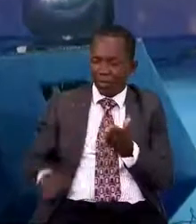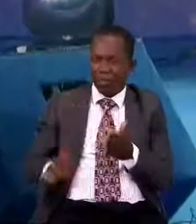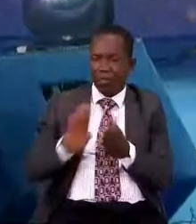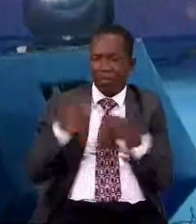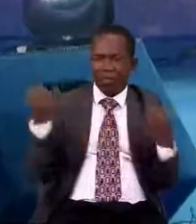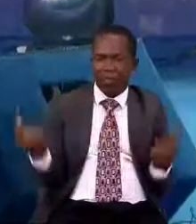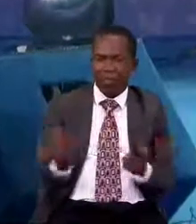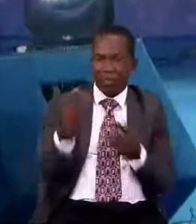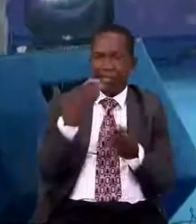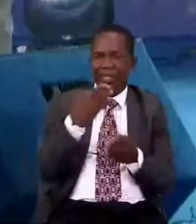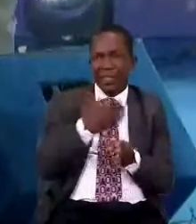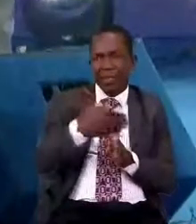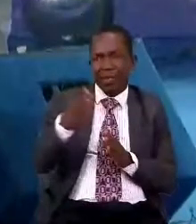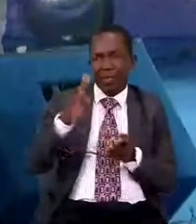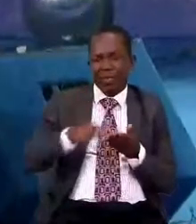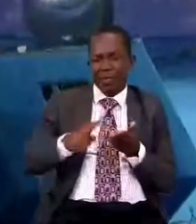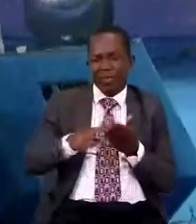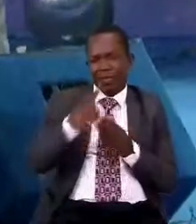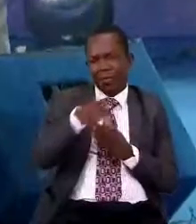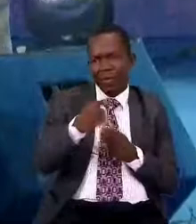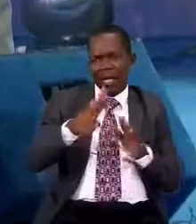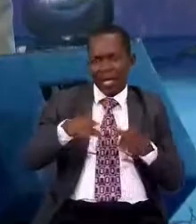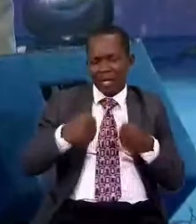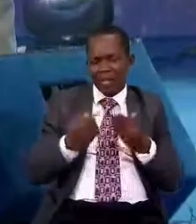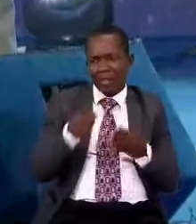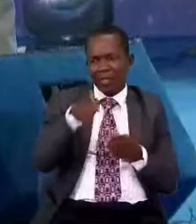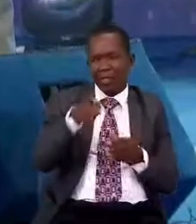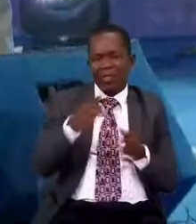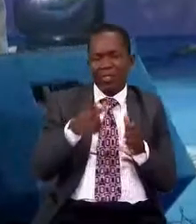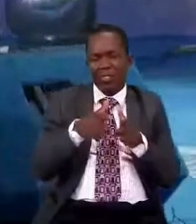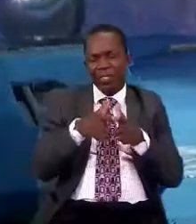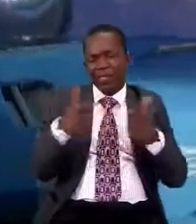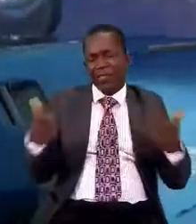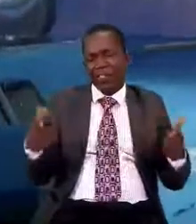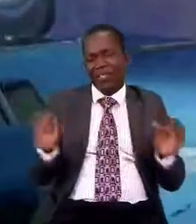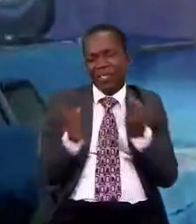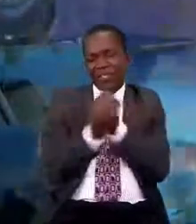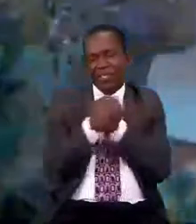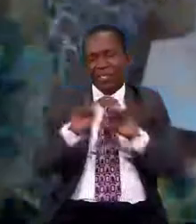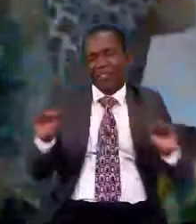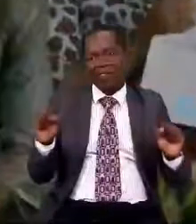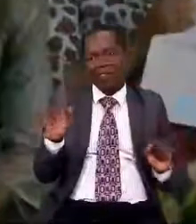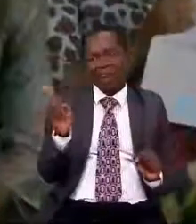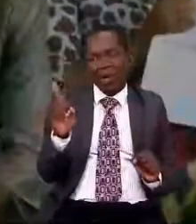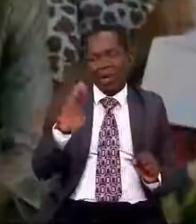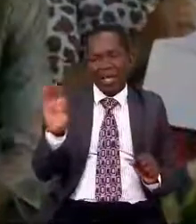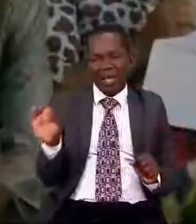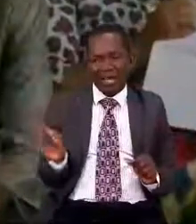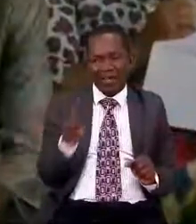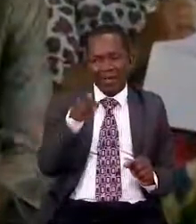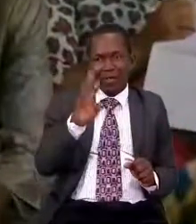donne ce grand salut, où que vous soyez, levez la main, que Dieu vous bénisse. Amen,